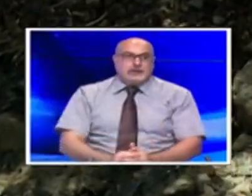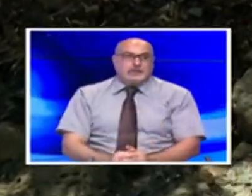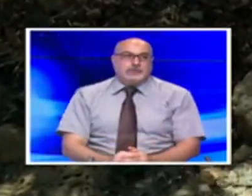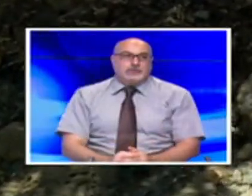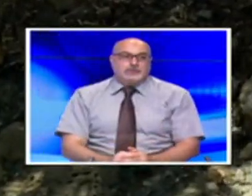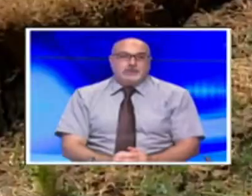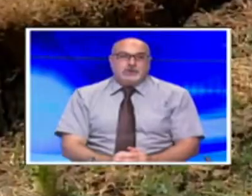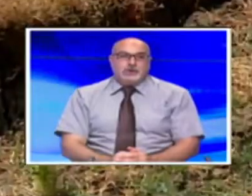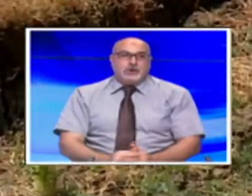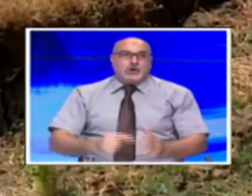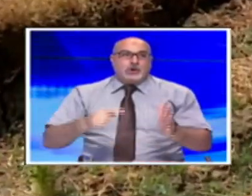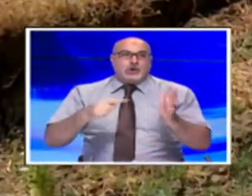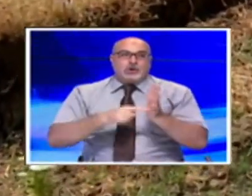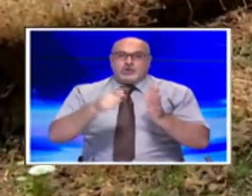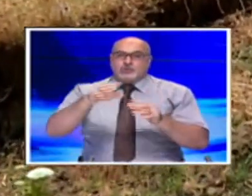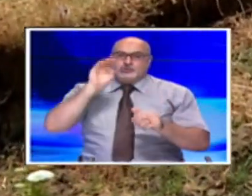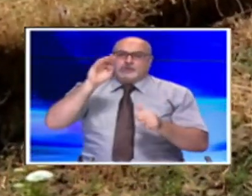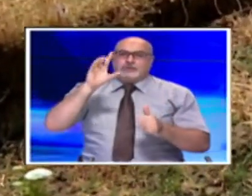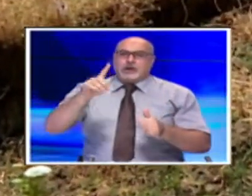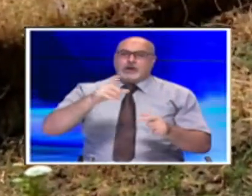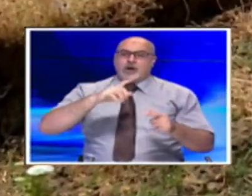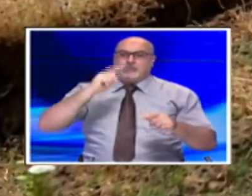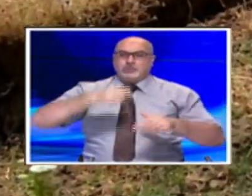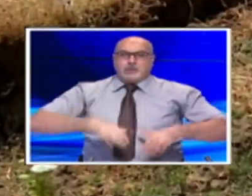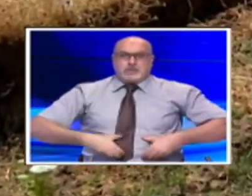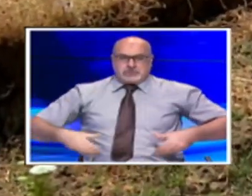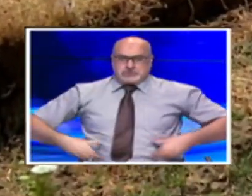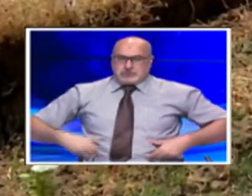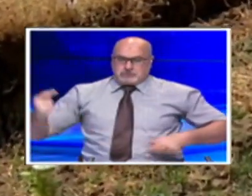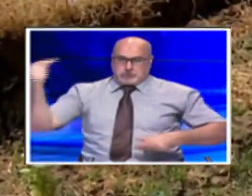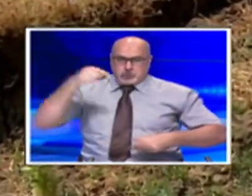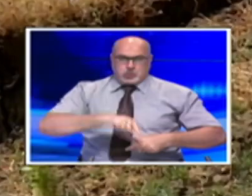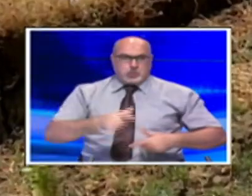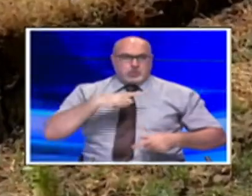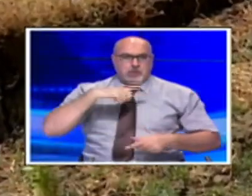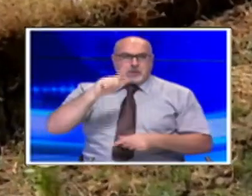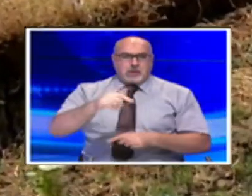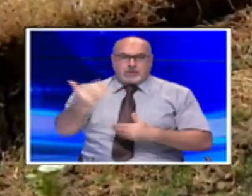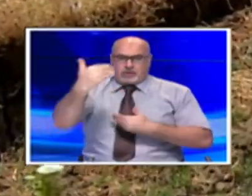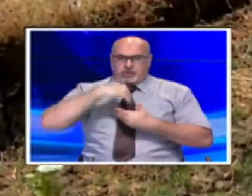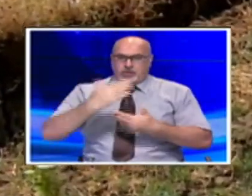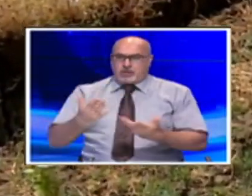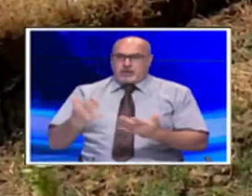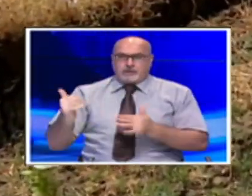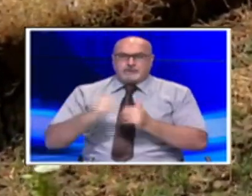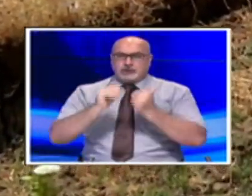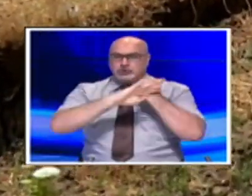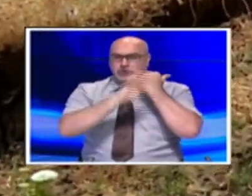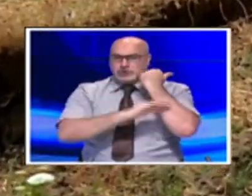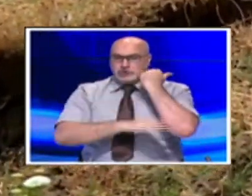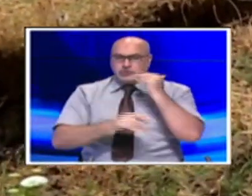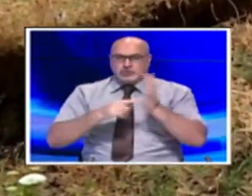نهار اللي جاو الصحافة جا شاف دايرة جا المير لابريكاد وما أدراك مقلعة الدنيا هنا معاهم، منين